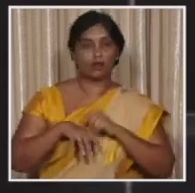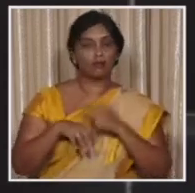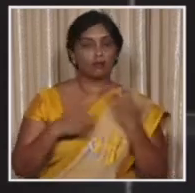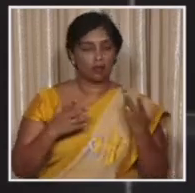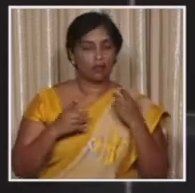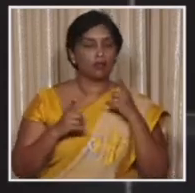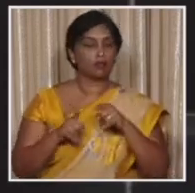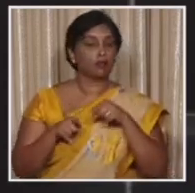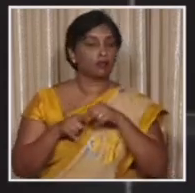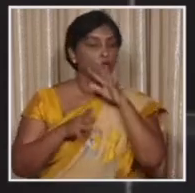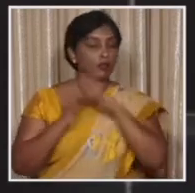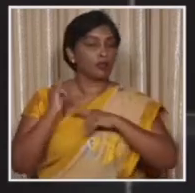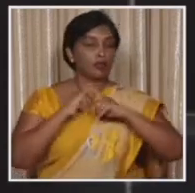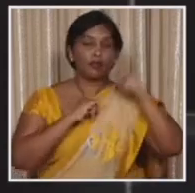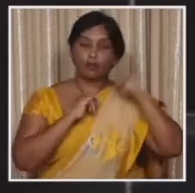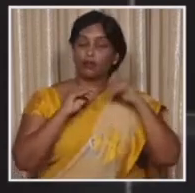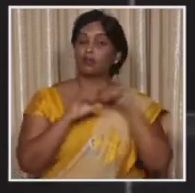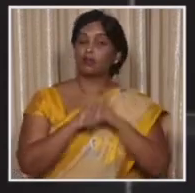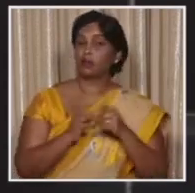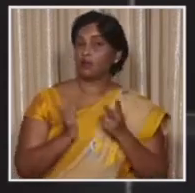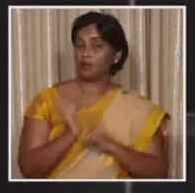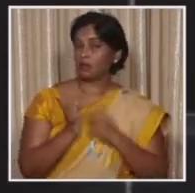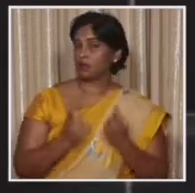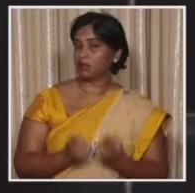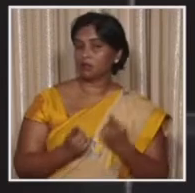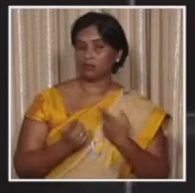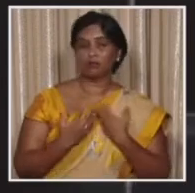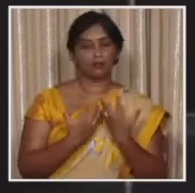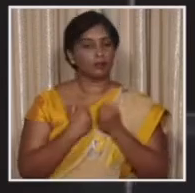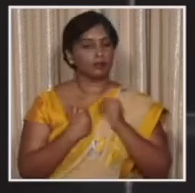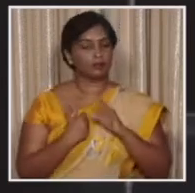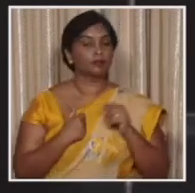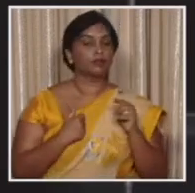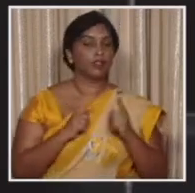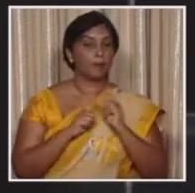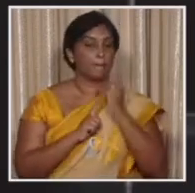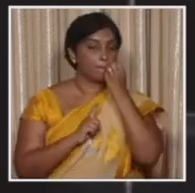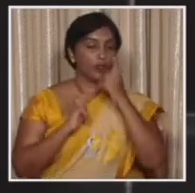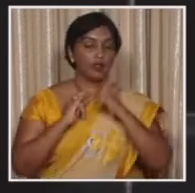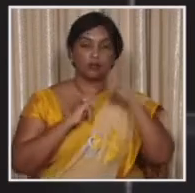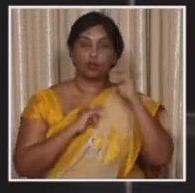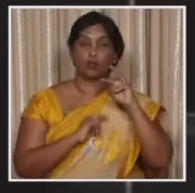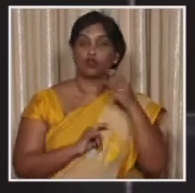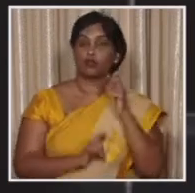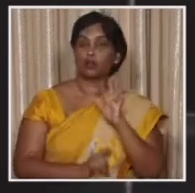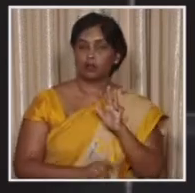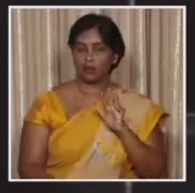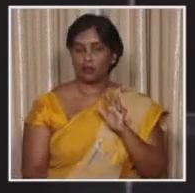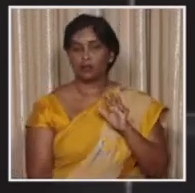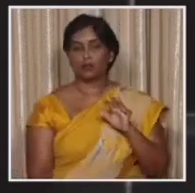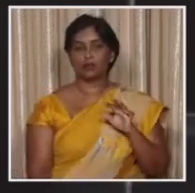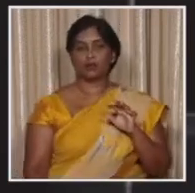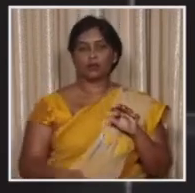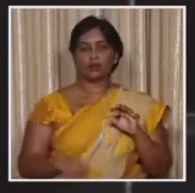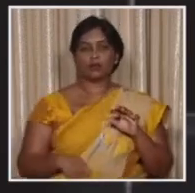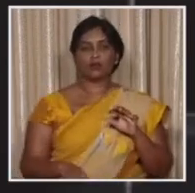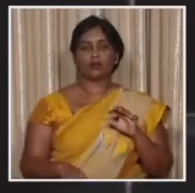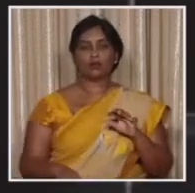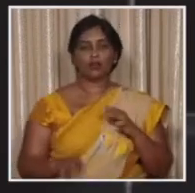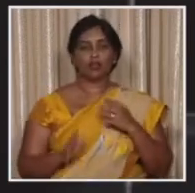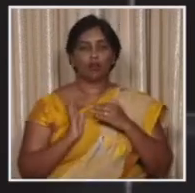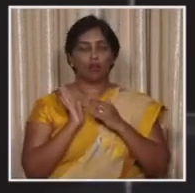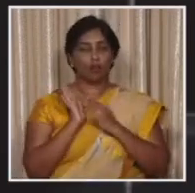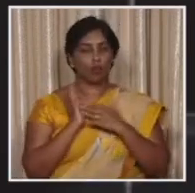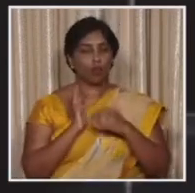ඉඳගෙන. නැත්තම් මේ විශ්වවිද්‍යාලවල ඒ පුරප්පාඩු සංඛ්‍යාව මම ලබාගෙන තිබෙනවා. පෙරාදෙණිය පුරප්පාඩු 309යි. Honorable Member please wind up. ඉවර කරනවා.